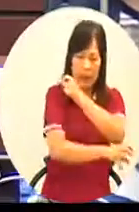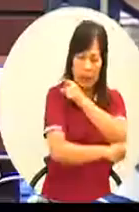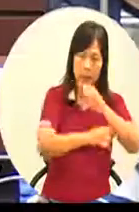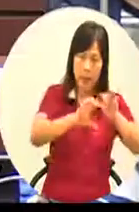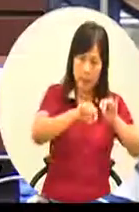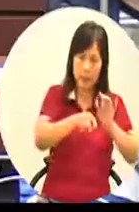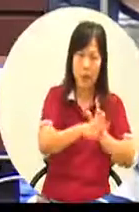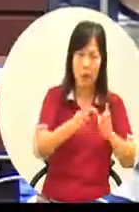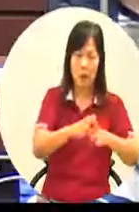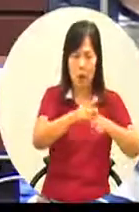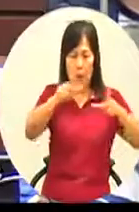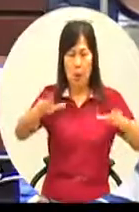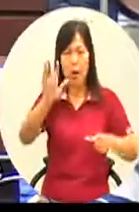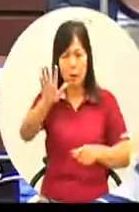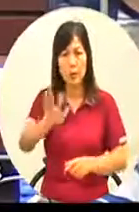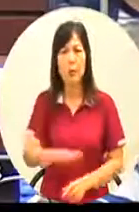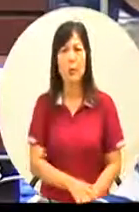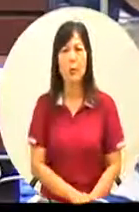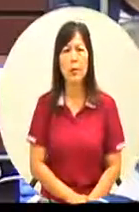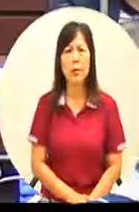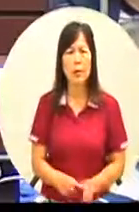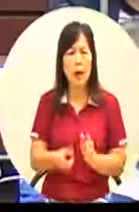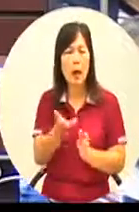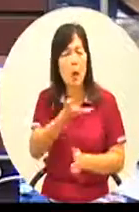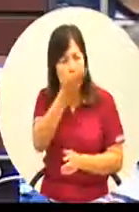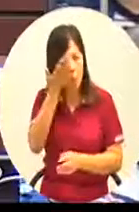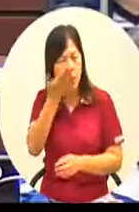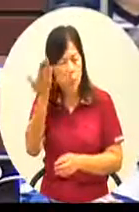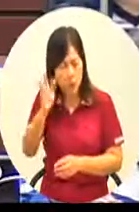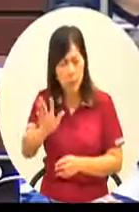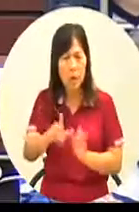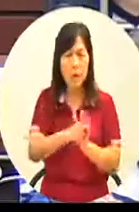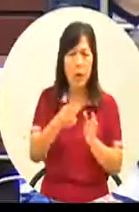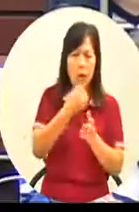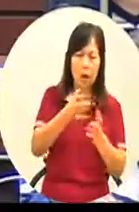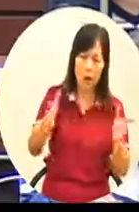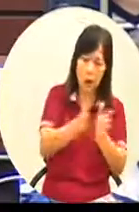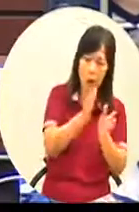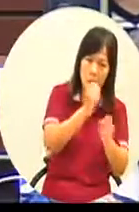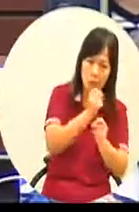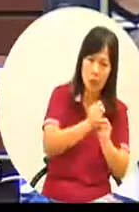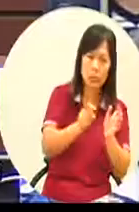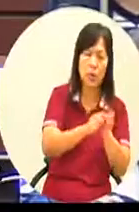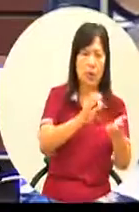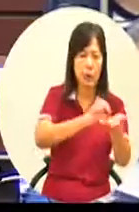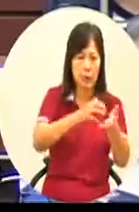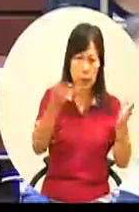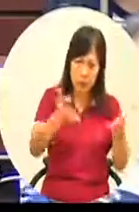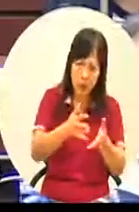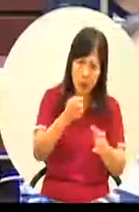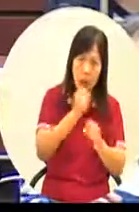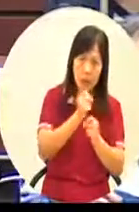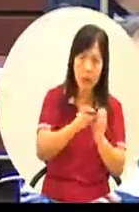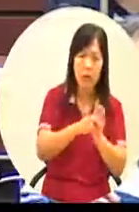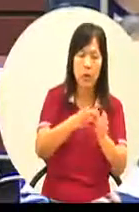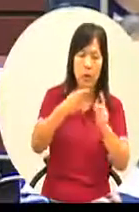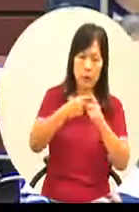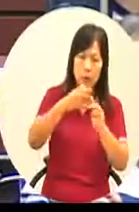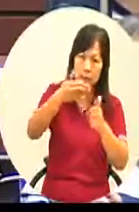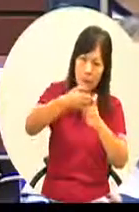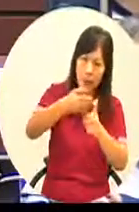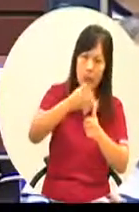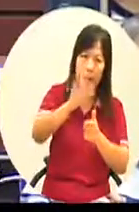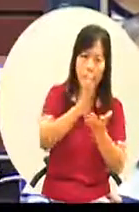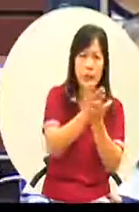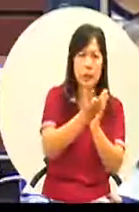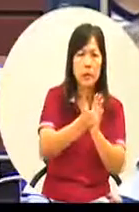范围相当广，各方面除了观光之外，农业的合作、医疗的合作、人才的养成，这其实